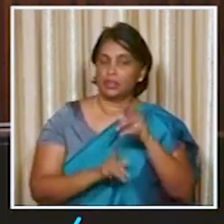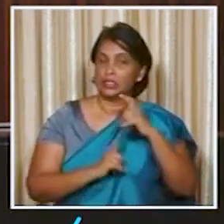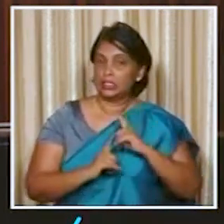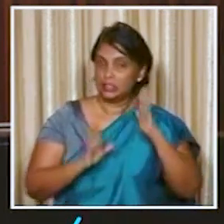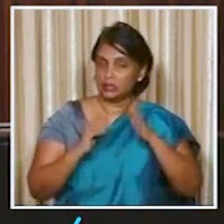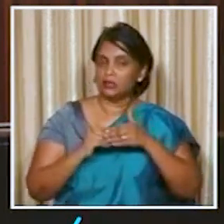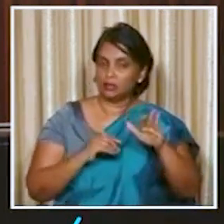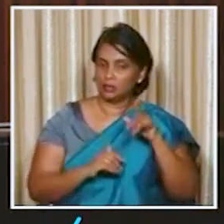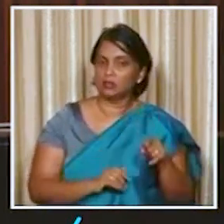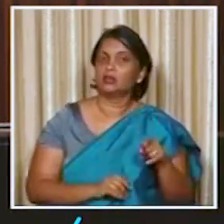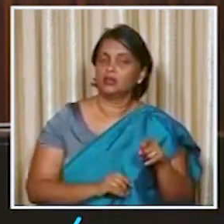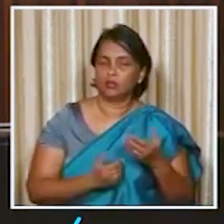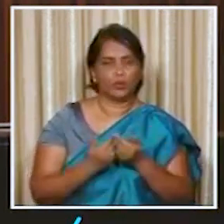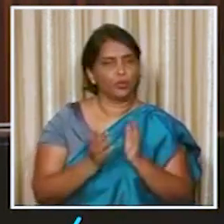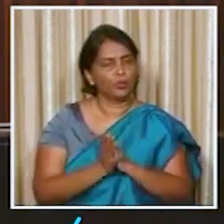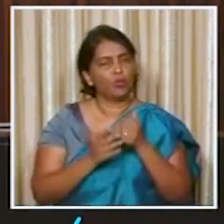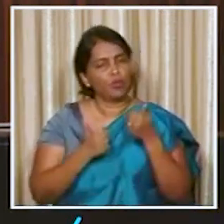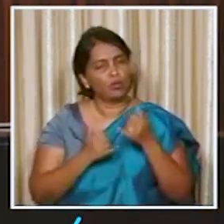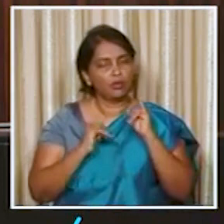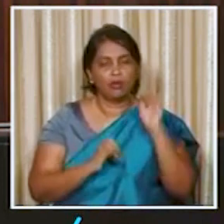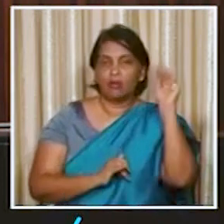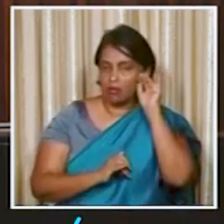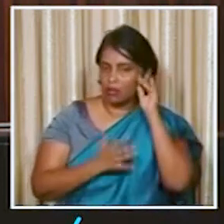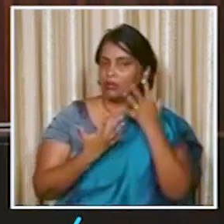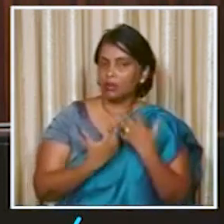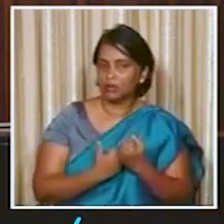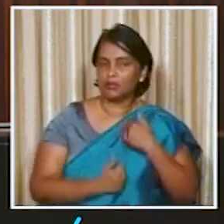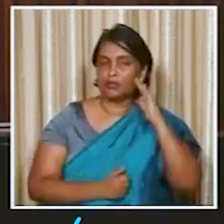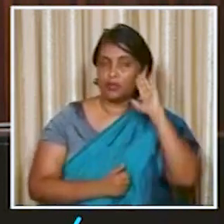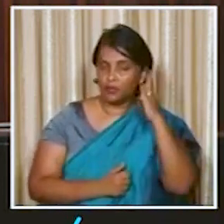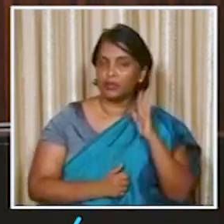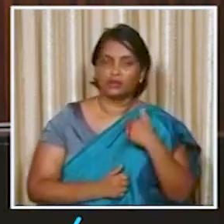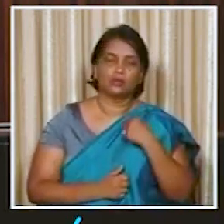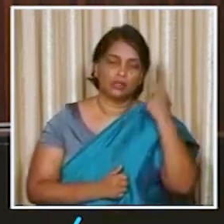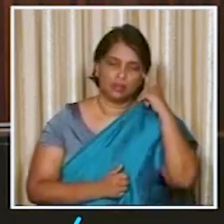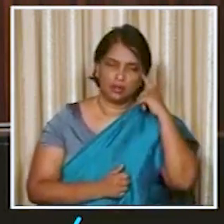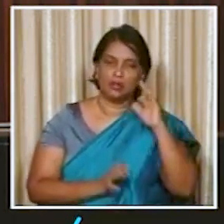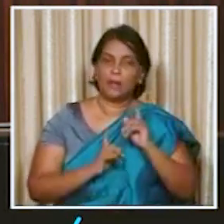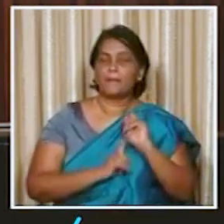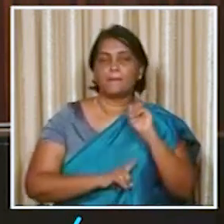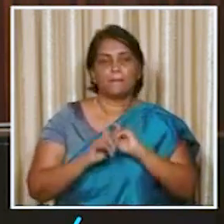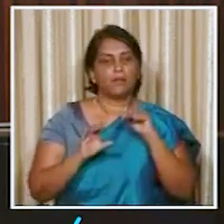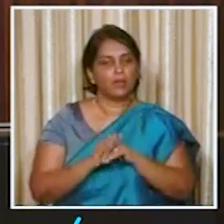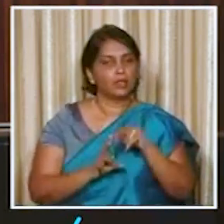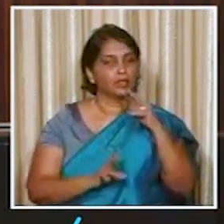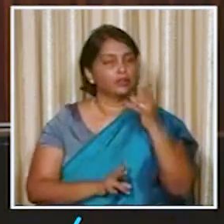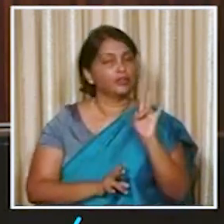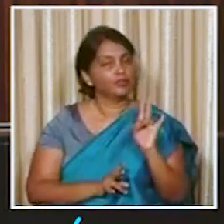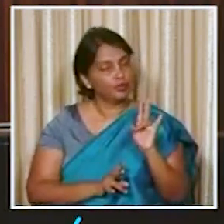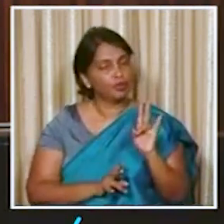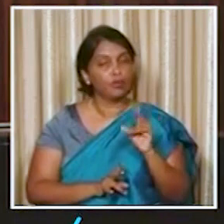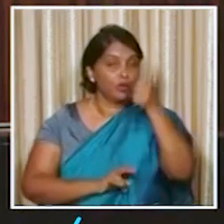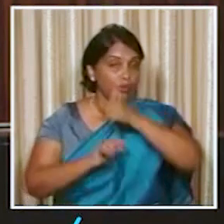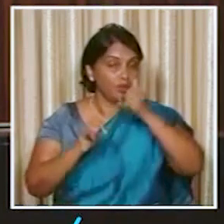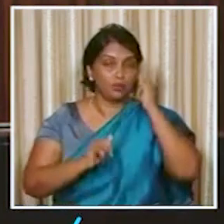ජීවත්ව සිටින කාලය තුළම තමන්ගේ හොඳ හෝ නරක ඇසීමට ලැබීම විරල භාග්‍යයක් ලෙස මා සලකමි. පාර්ලිමේන්තුවේ සිටින 225ම